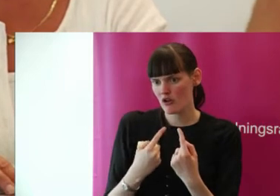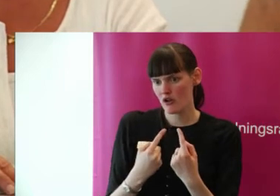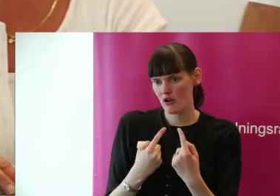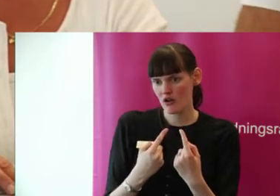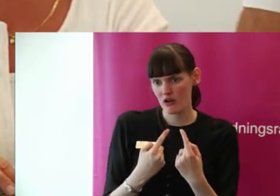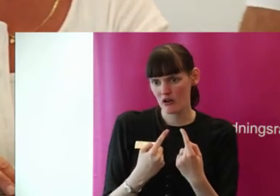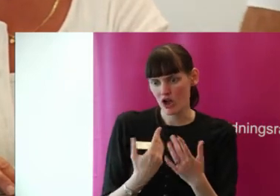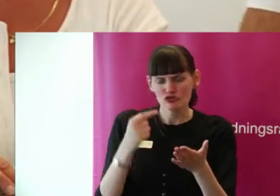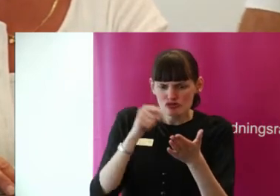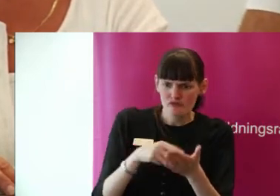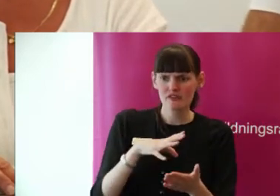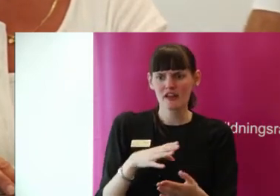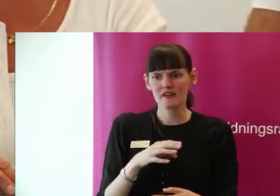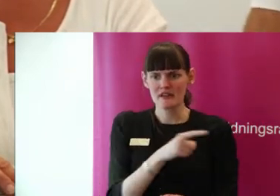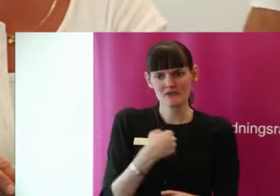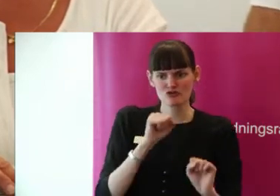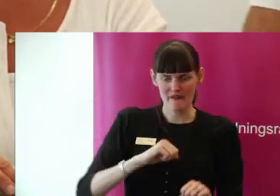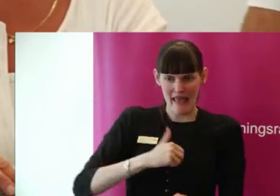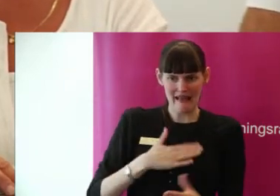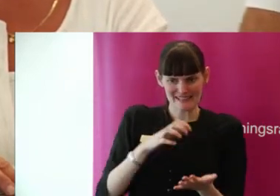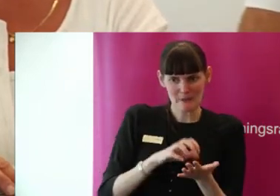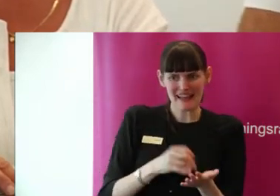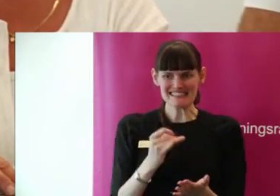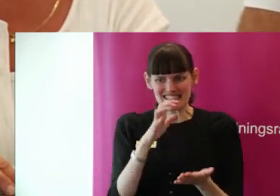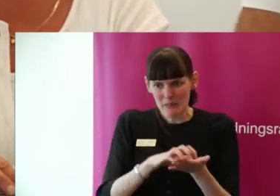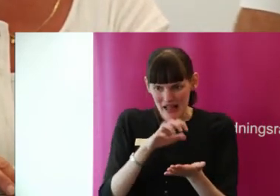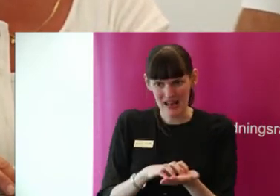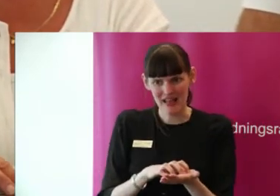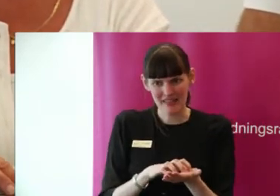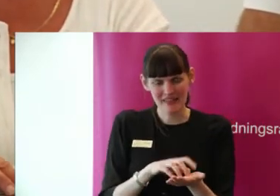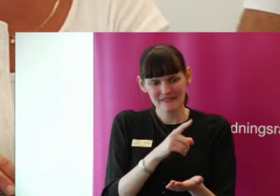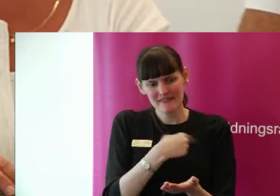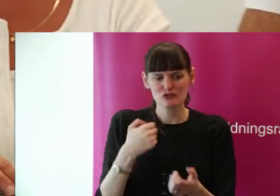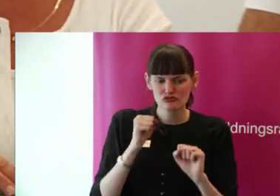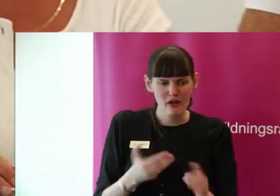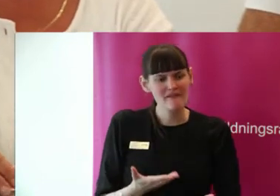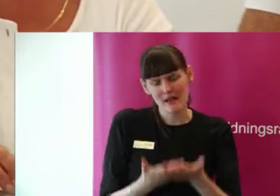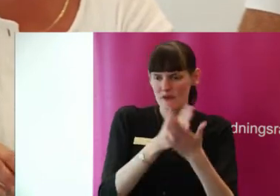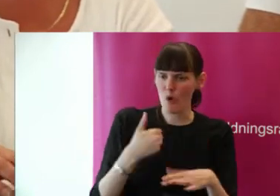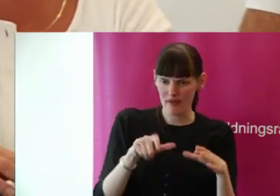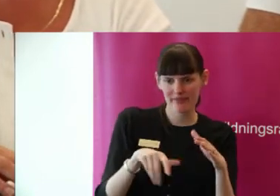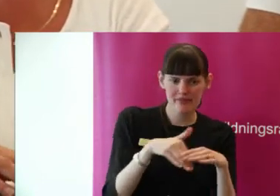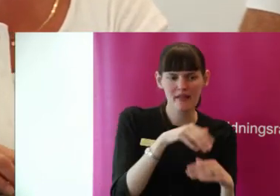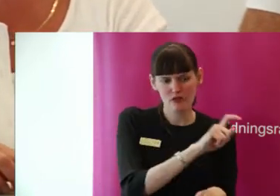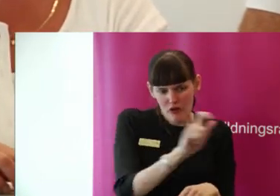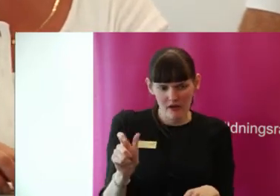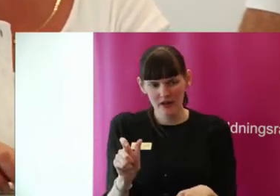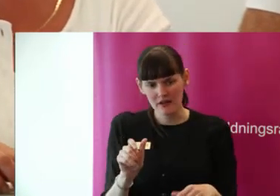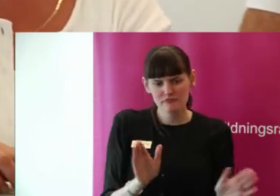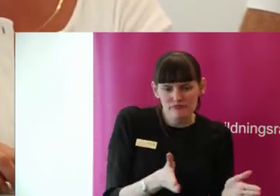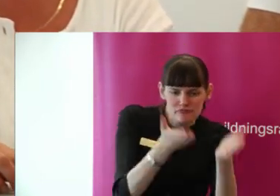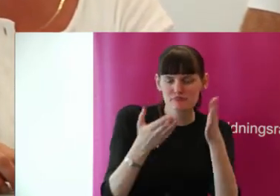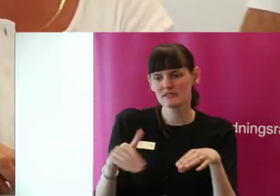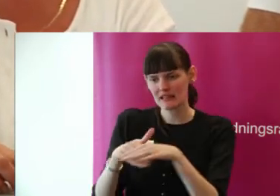i samhället som då rustar sina deltagare, där lärarna är både vägledare och en del av